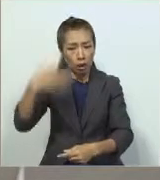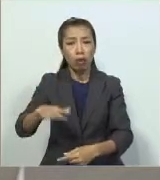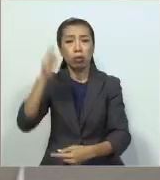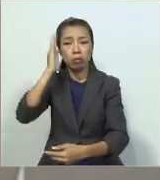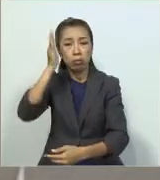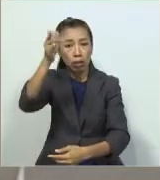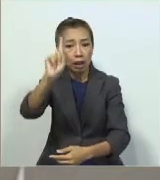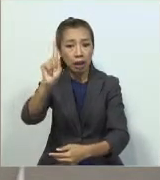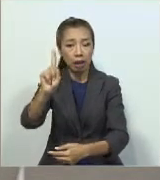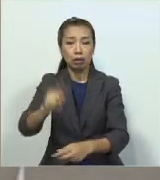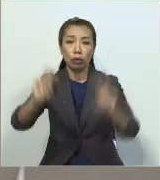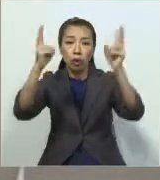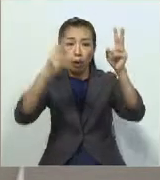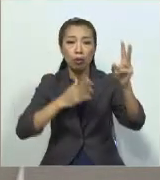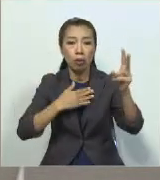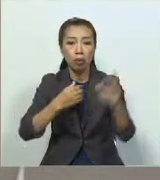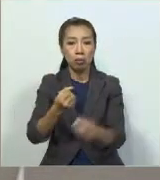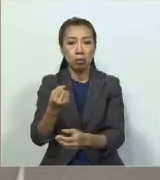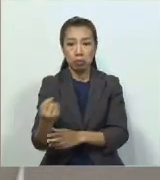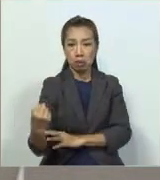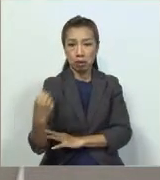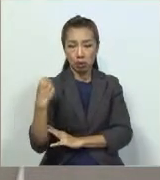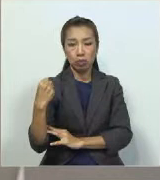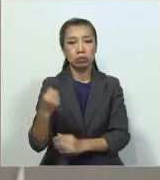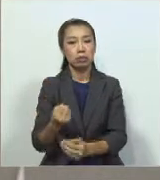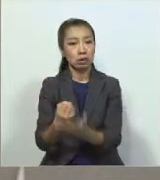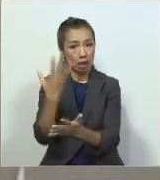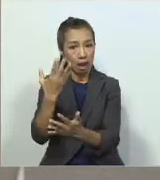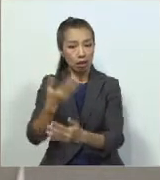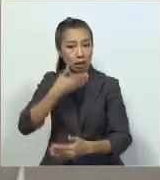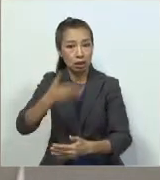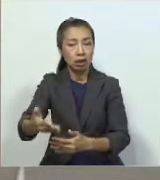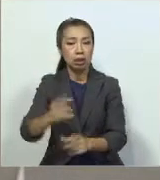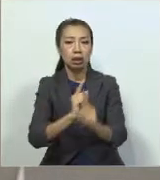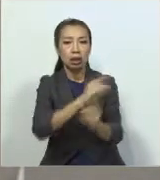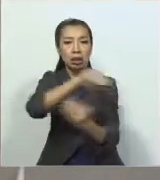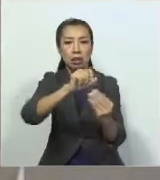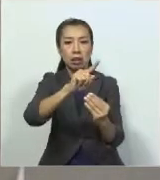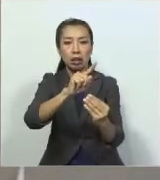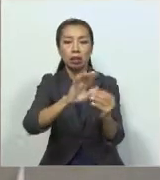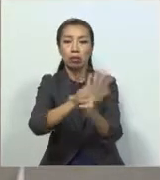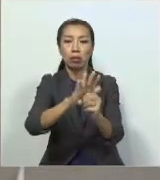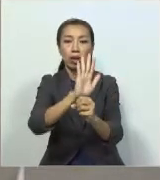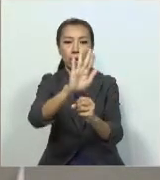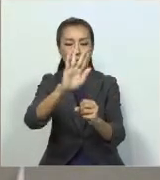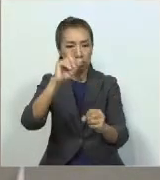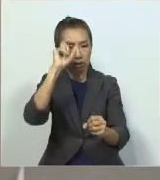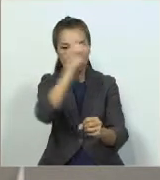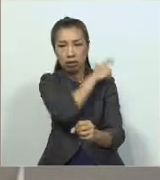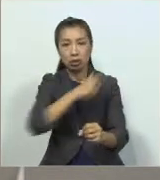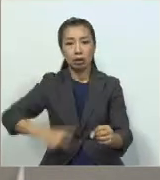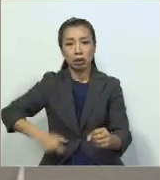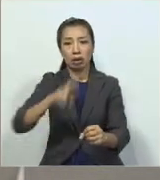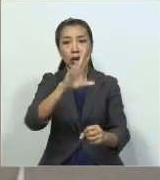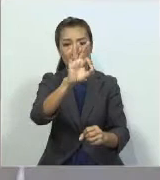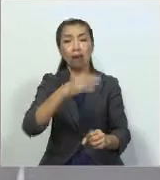ก็คือมั่นคงมั่งคั่งยั่งยืนภายใต้หลักเศรษฐกิจหลักปัญญาเศรษฐกิจพอเพียงของพระบาทสมเด็จพระเจ้าอยู่หัวรัชกาลที่9ไงจบแล้ววิ